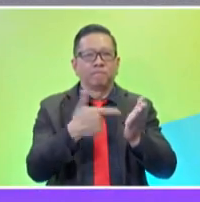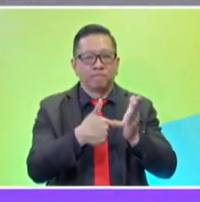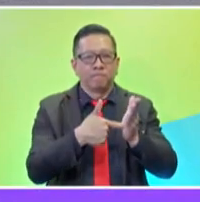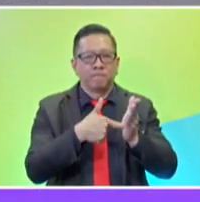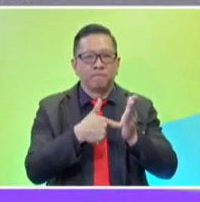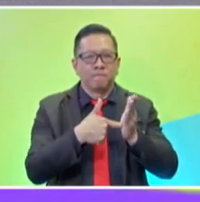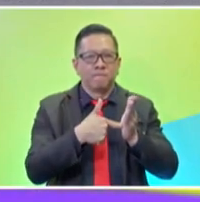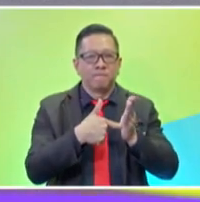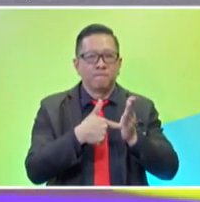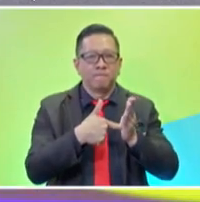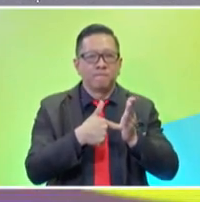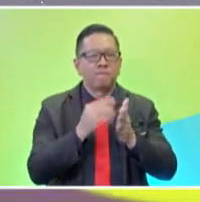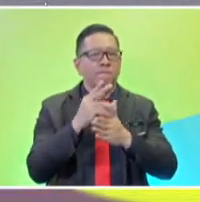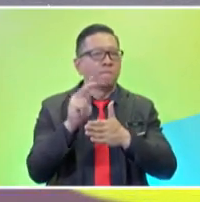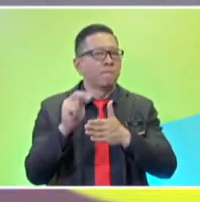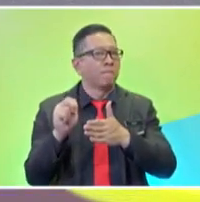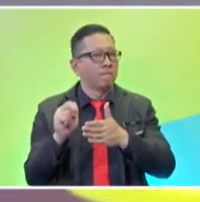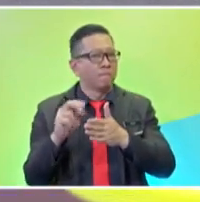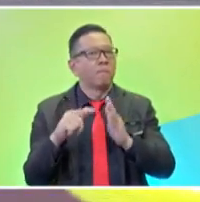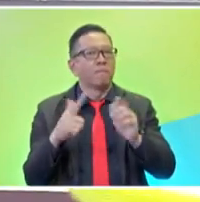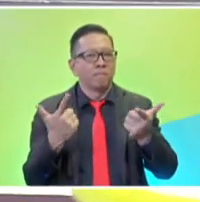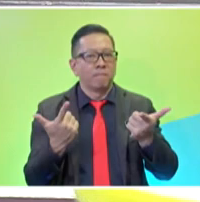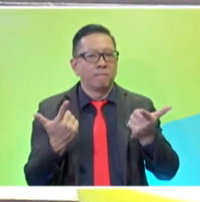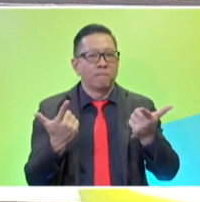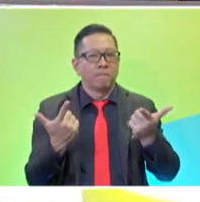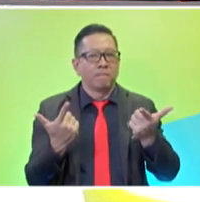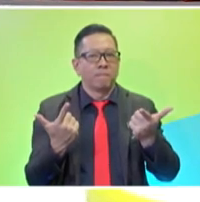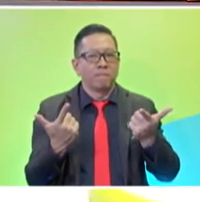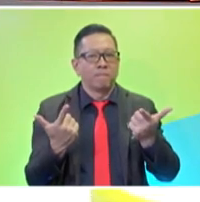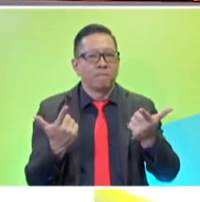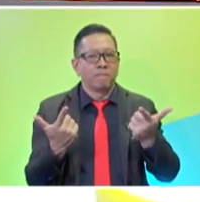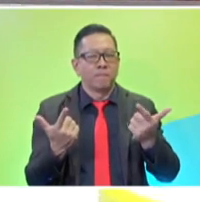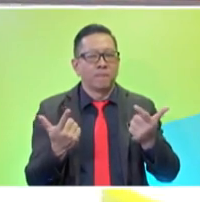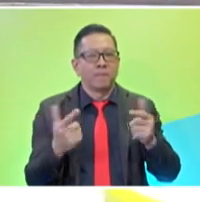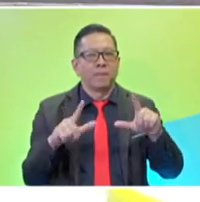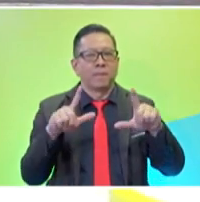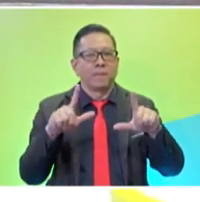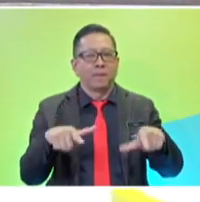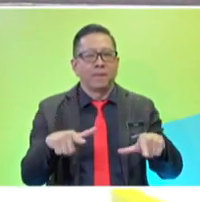bagian yang lain tetap pembaris tetap pembaris